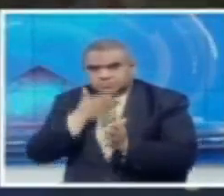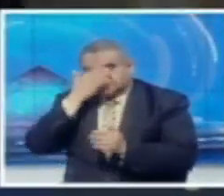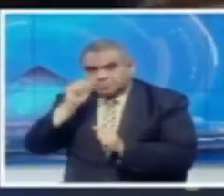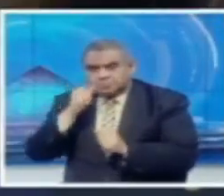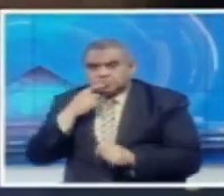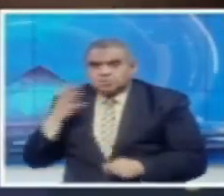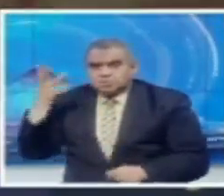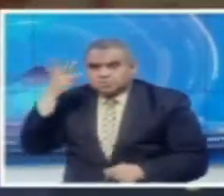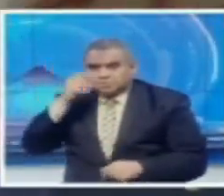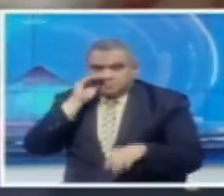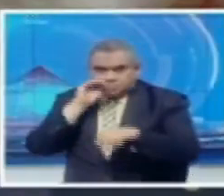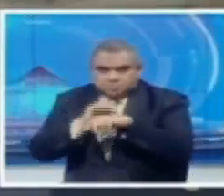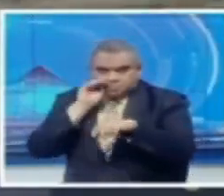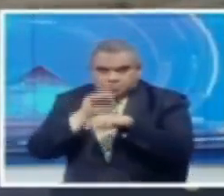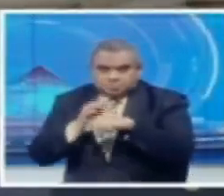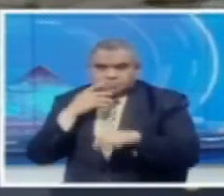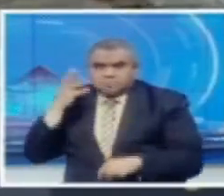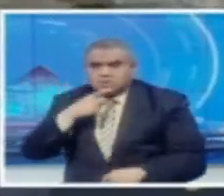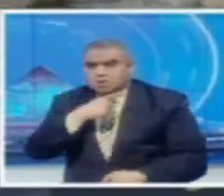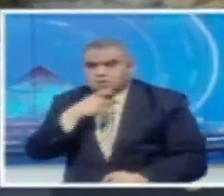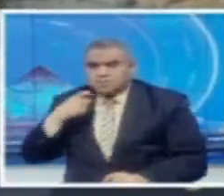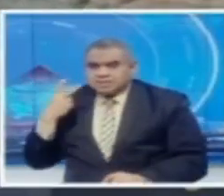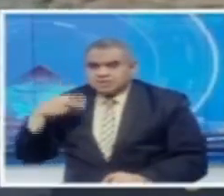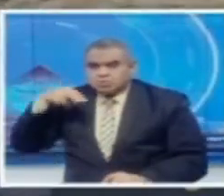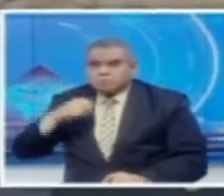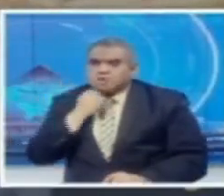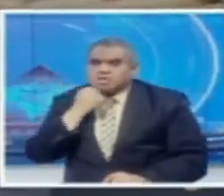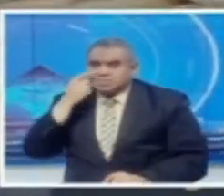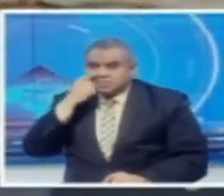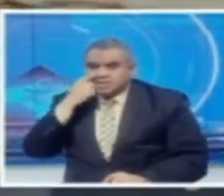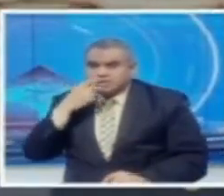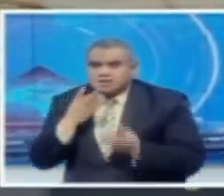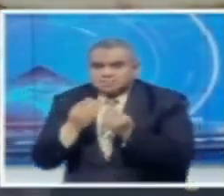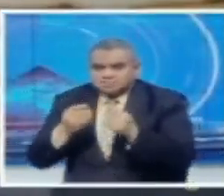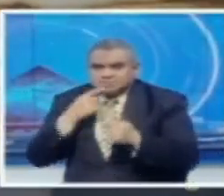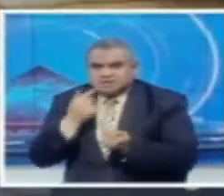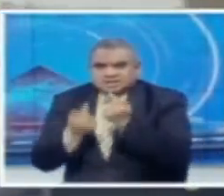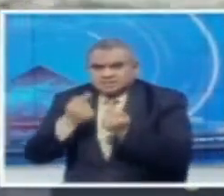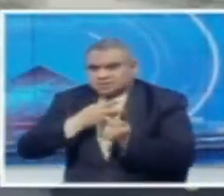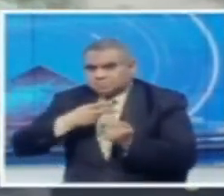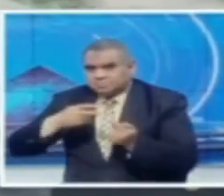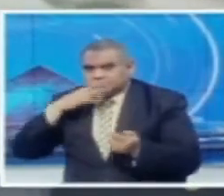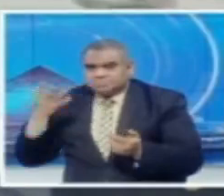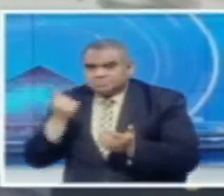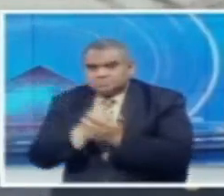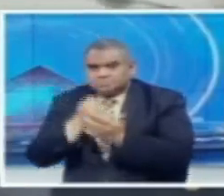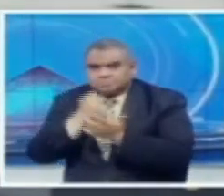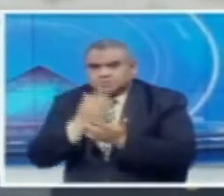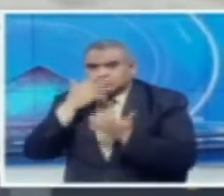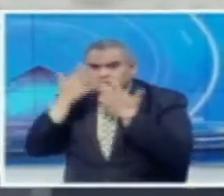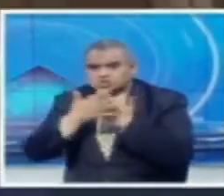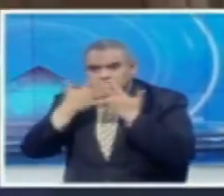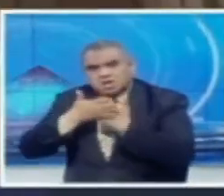وبلغ إجمالي المضبوطات 182 طن ونصف أسمدة ومخصبات زراعية منسوب إنتاجها لشركات